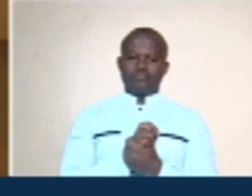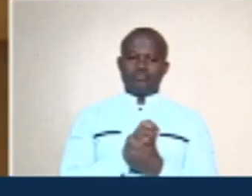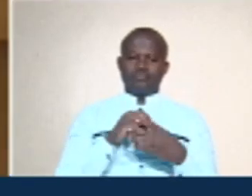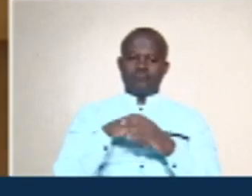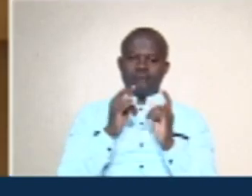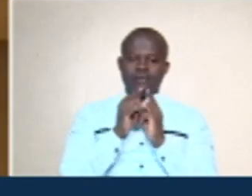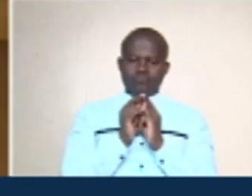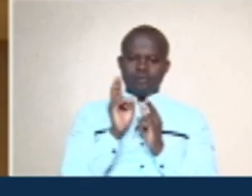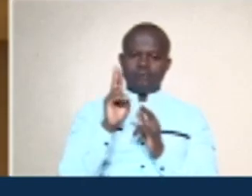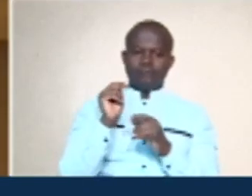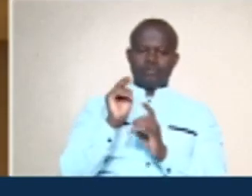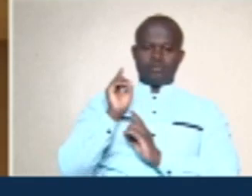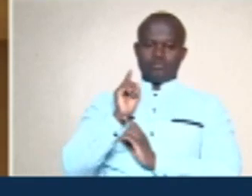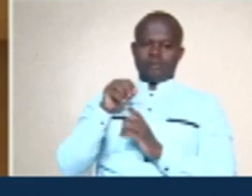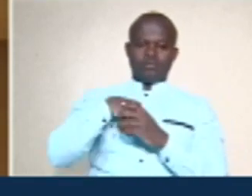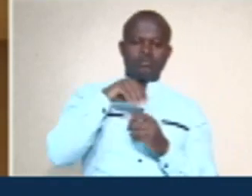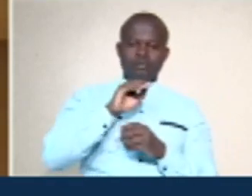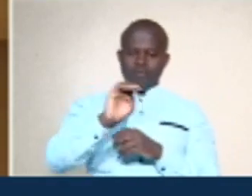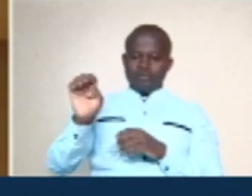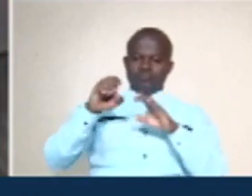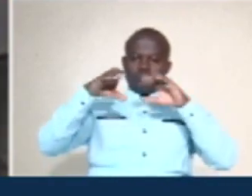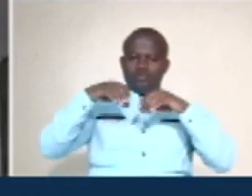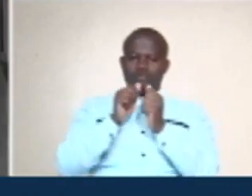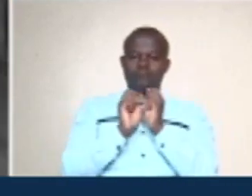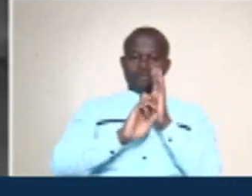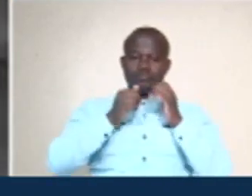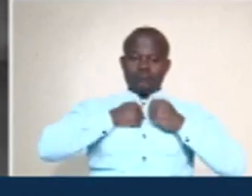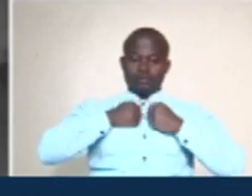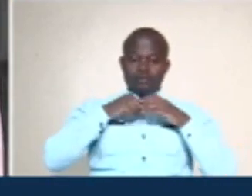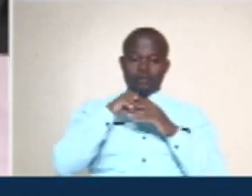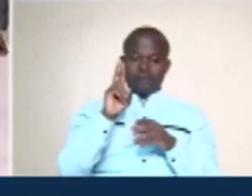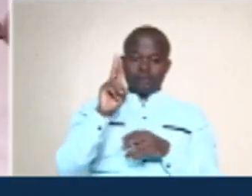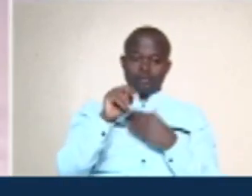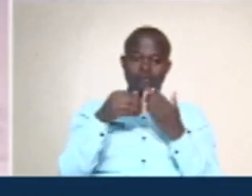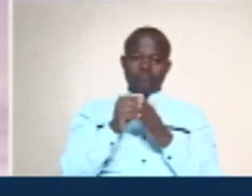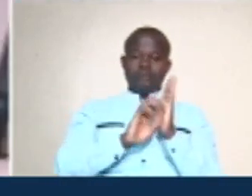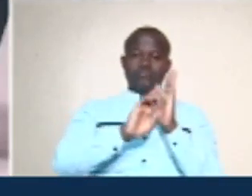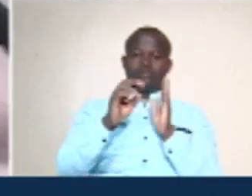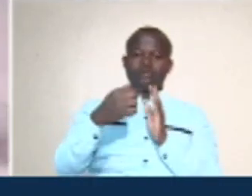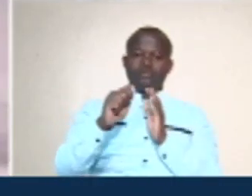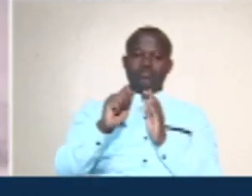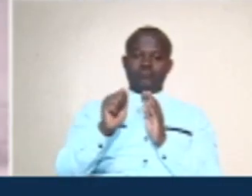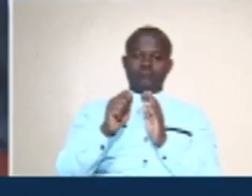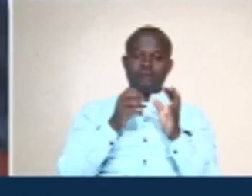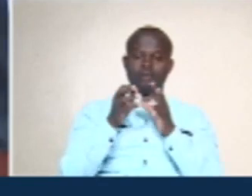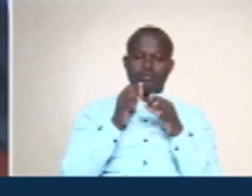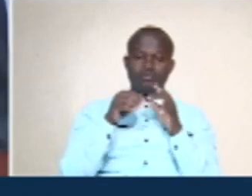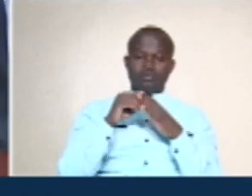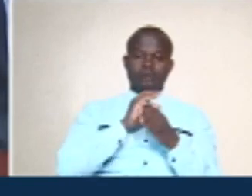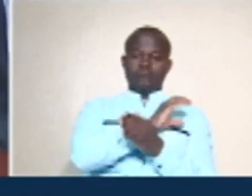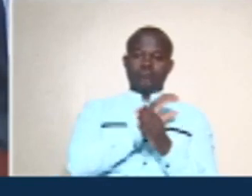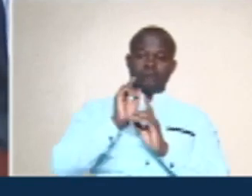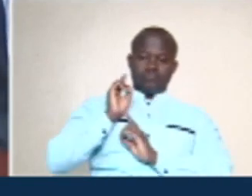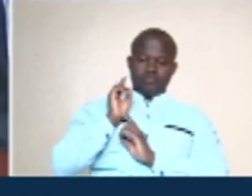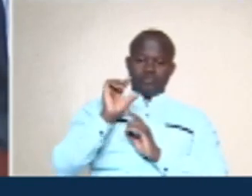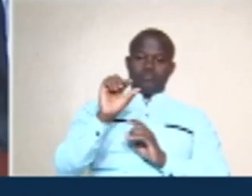Muna ameka na makaroni kumutekano murasirazu wa Republika ya Demokrasia ya Kongo uhagarariye u Rwanda muri Loni Ambasaderi Claver Gatete yasobanuriye akanama ko umutekano